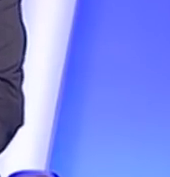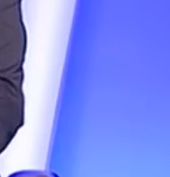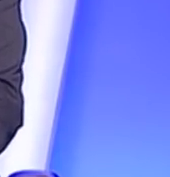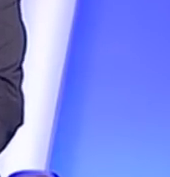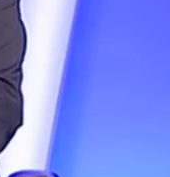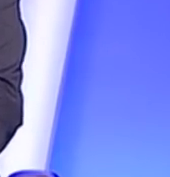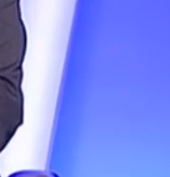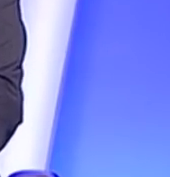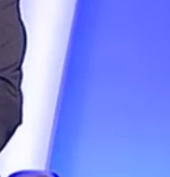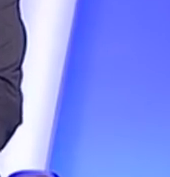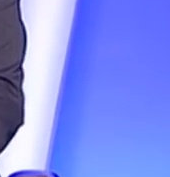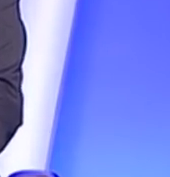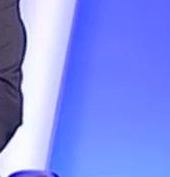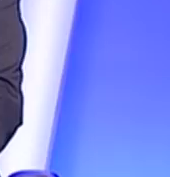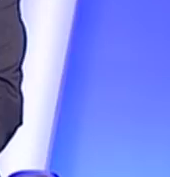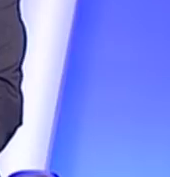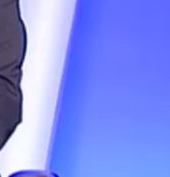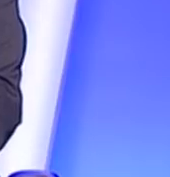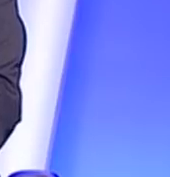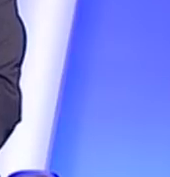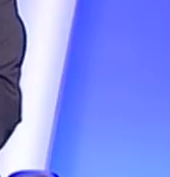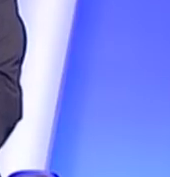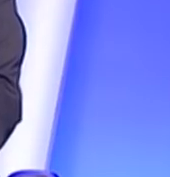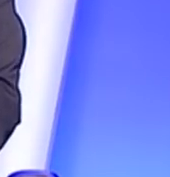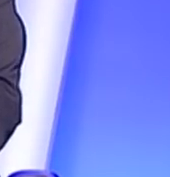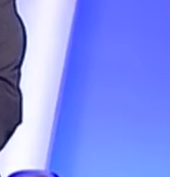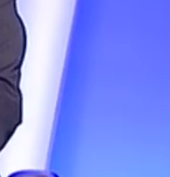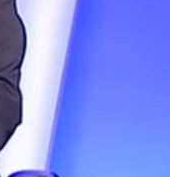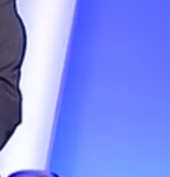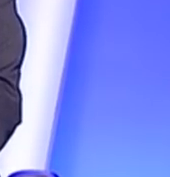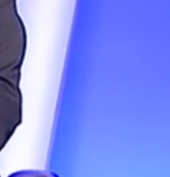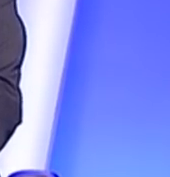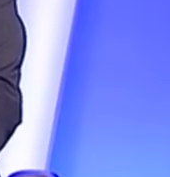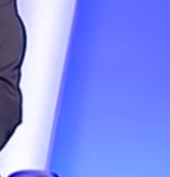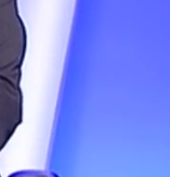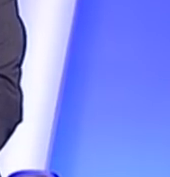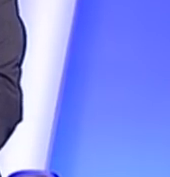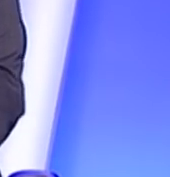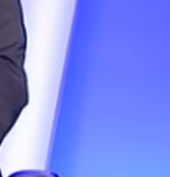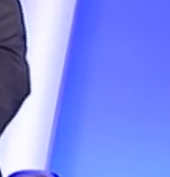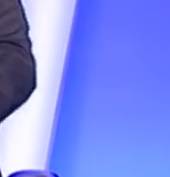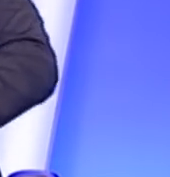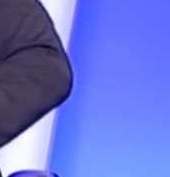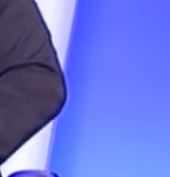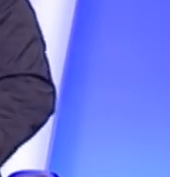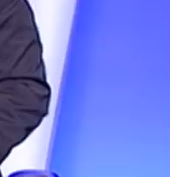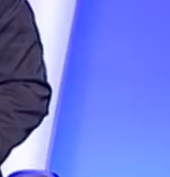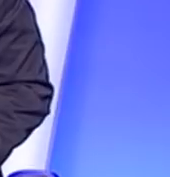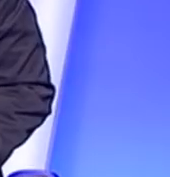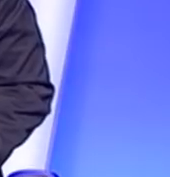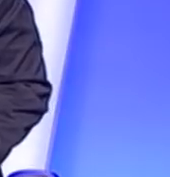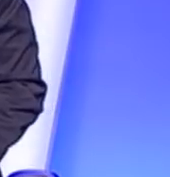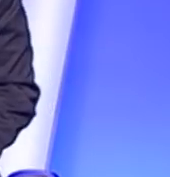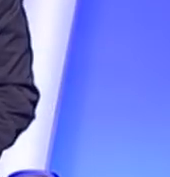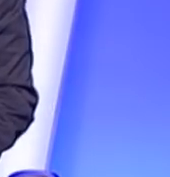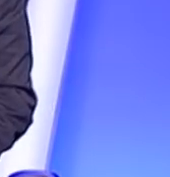รับหลังเยอะพูดอย่างนี้แล้วกันผมก็เป็นคนนึงที่วิพากษ์วิจารณ์ท่านเยอะนะครับในสื่อก็วิจารณ์ท่านเยอะแล้วก็วันนี้เห็นหลายคนได้เข้าไปในสภาก็เสียดายนะครับร